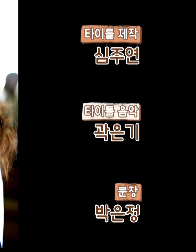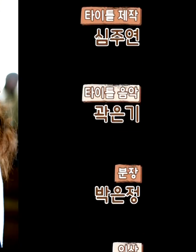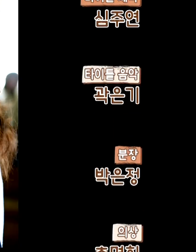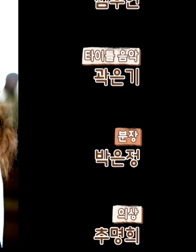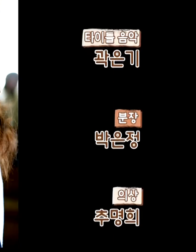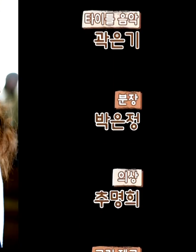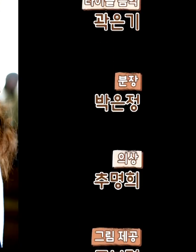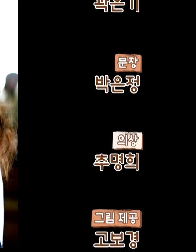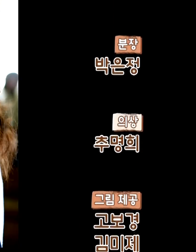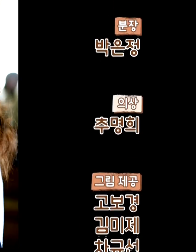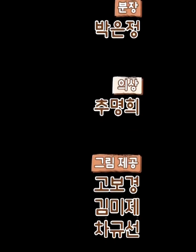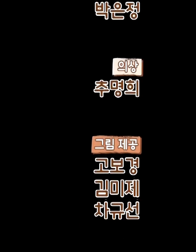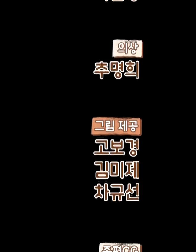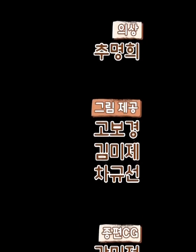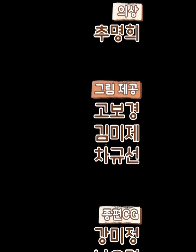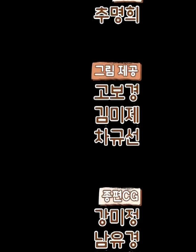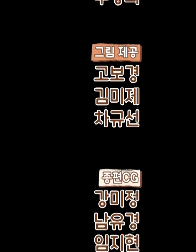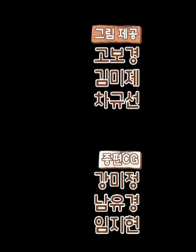이끄시네.